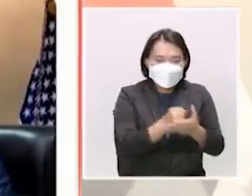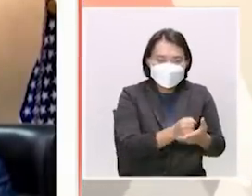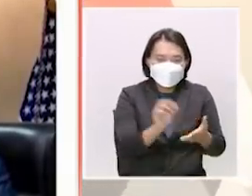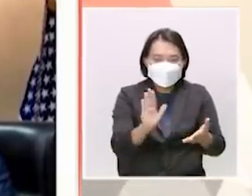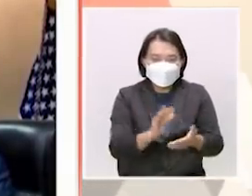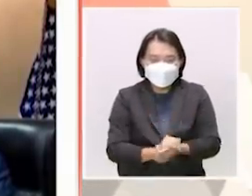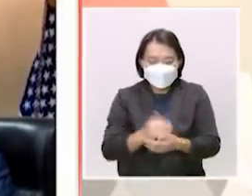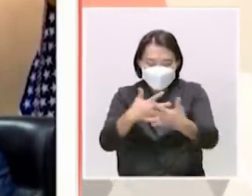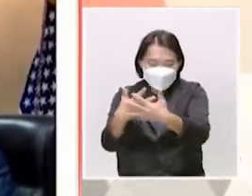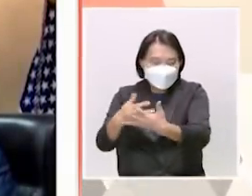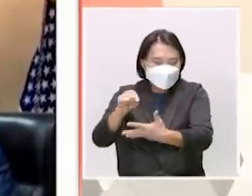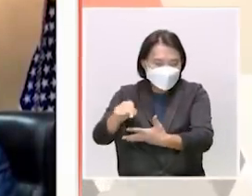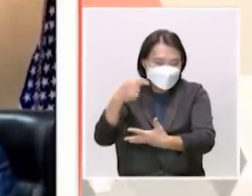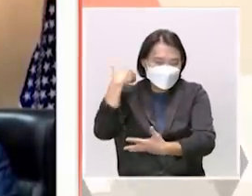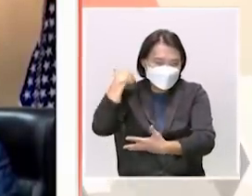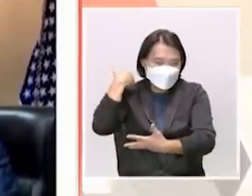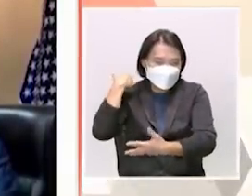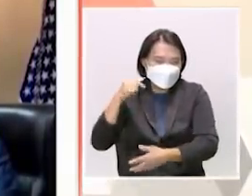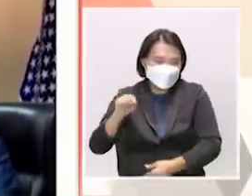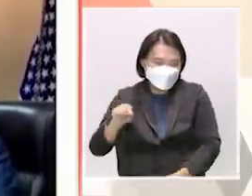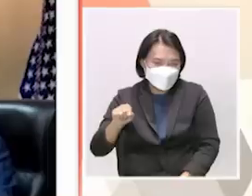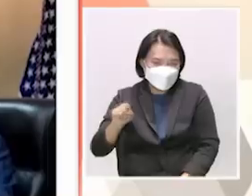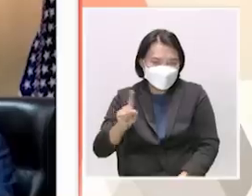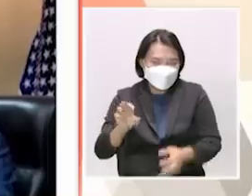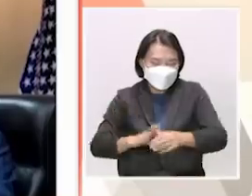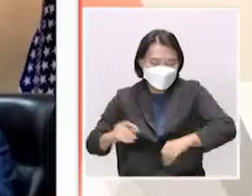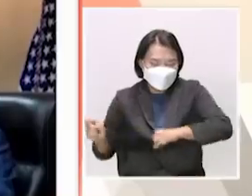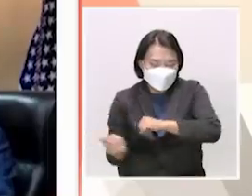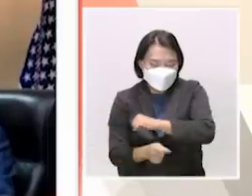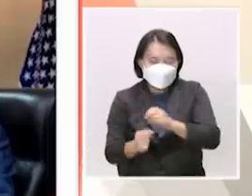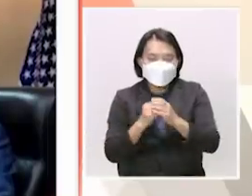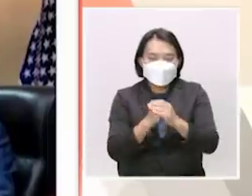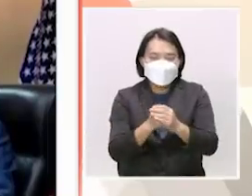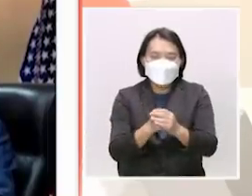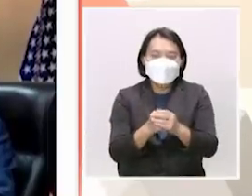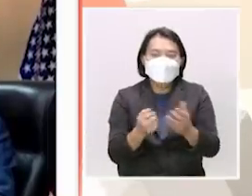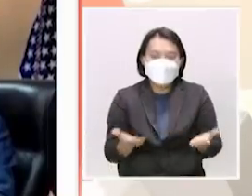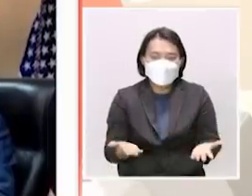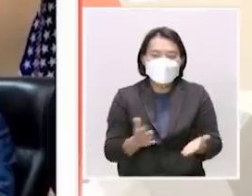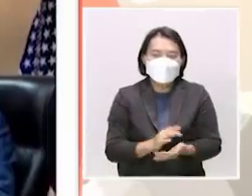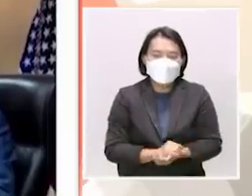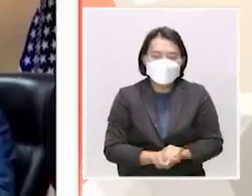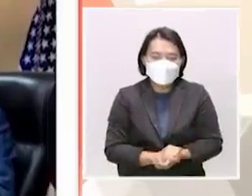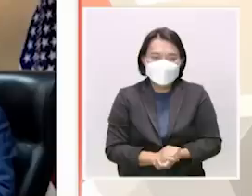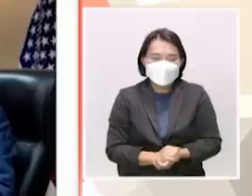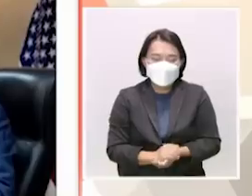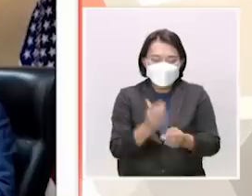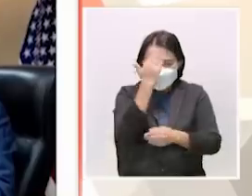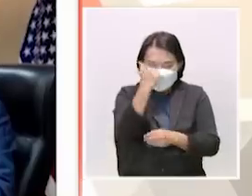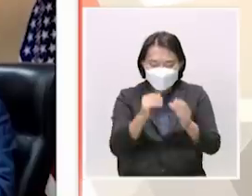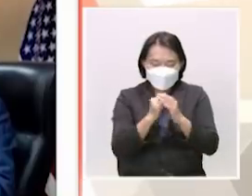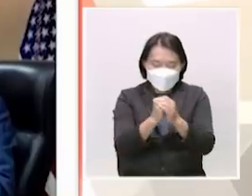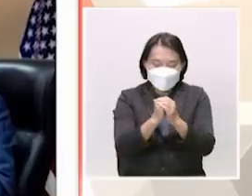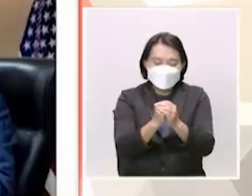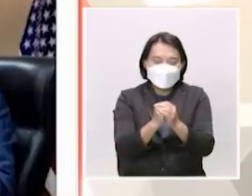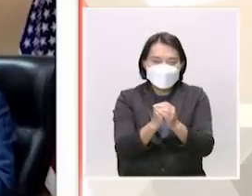รฐเซียนไมงั้นสารจะทำอะไรทงอย่นึง อาจะทำโทษจีนซึ่มัลอแ่มนะ เพระวาจีนเขาก